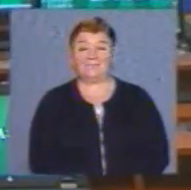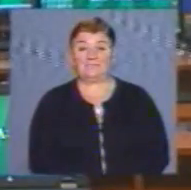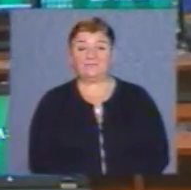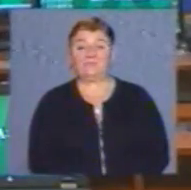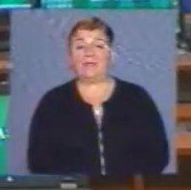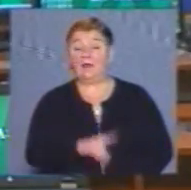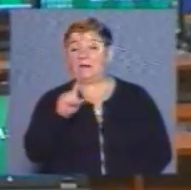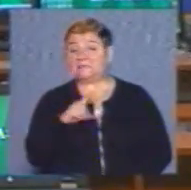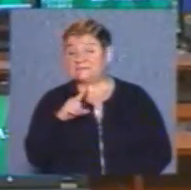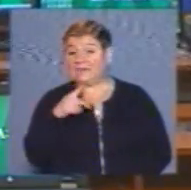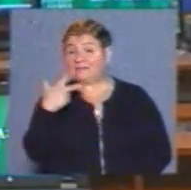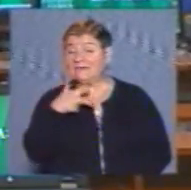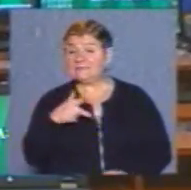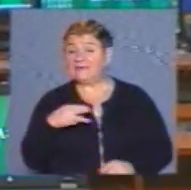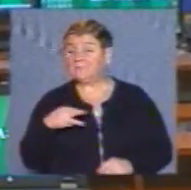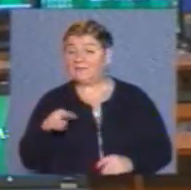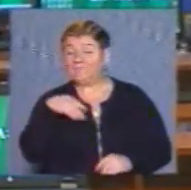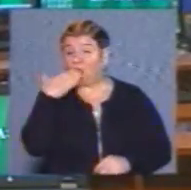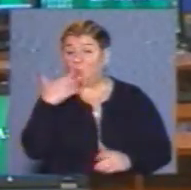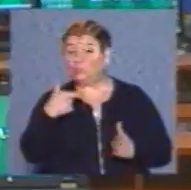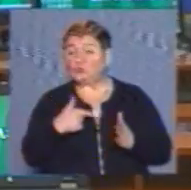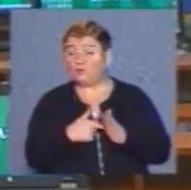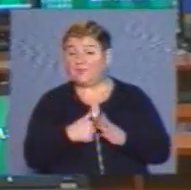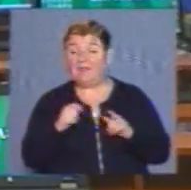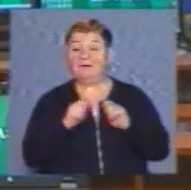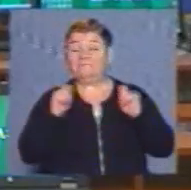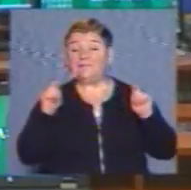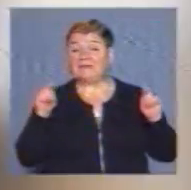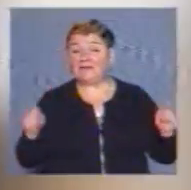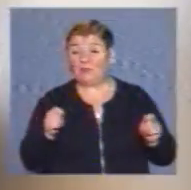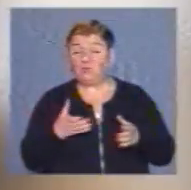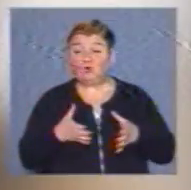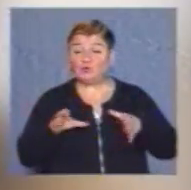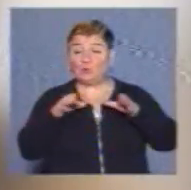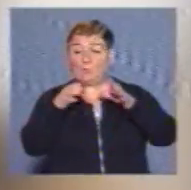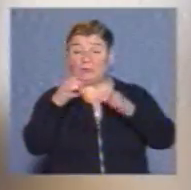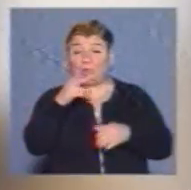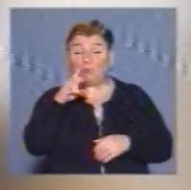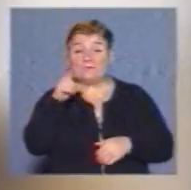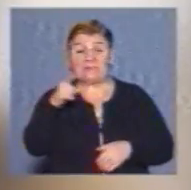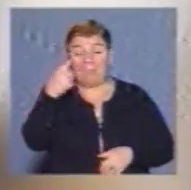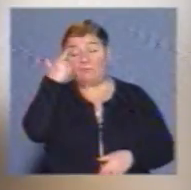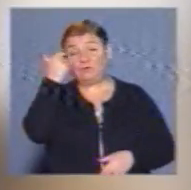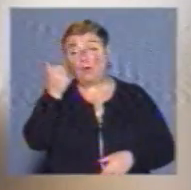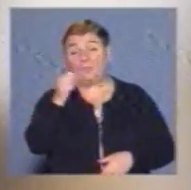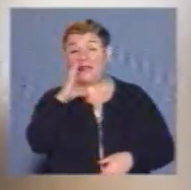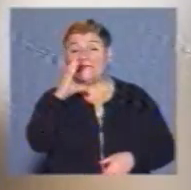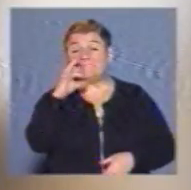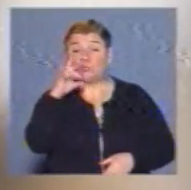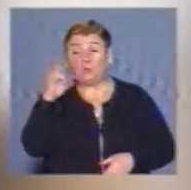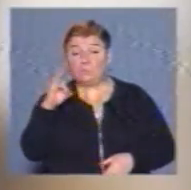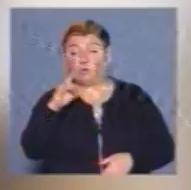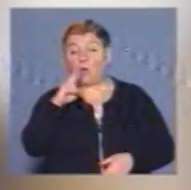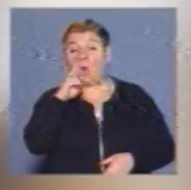За півгодини в Ужгороді відкриють міні-скульптуру автору угорського гімну Ференцу Келчії. Про це повідомив скульптор Михайло